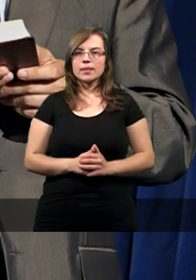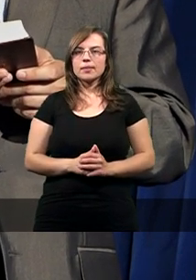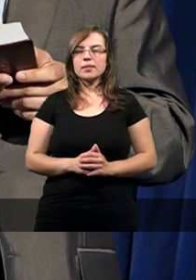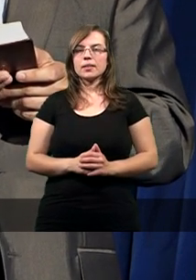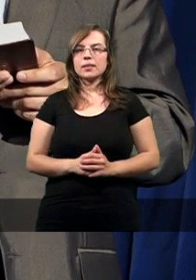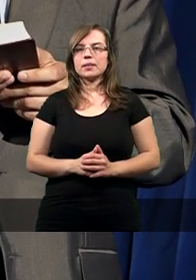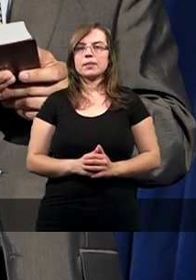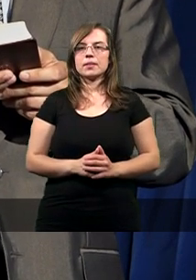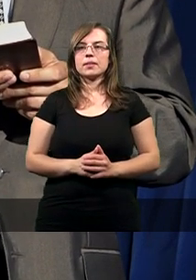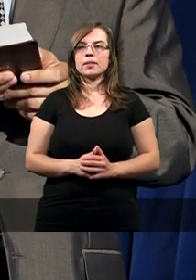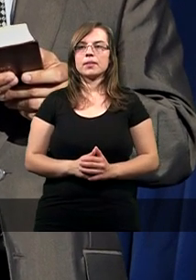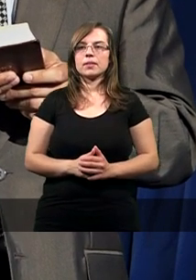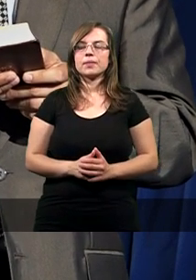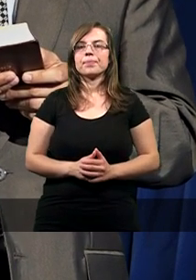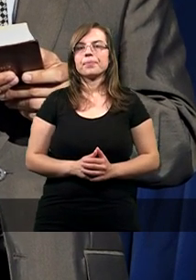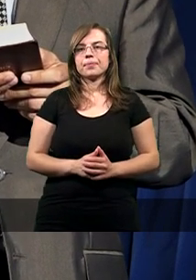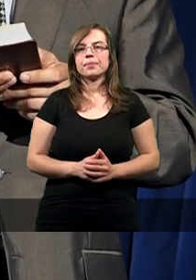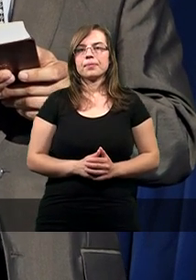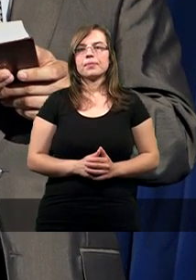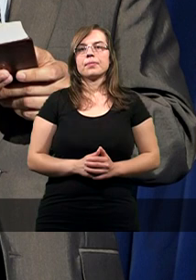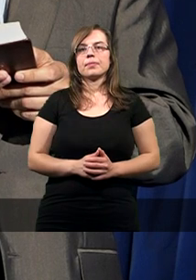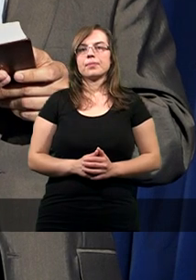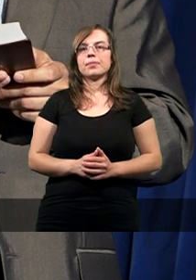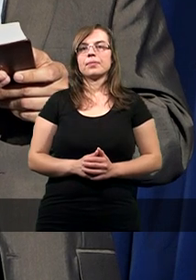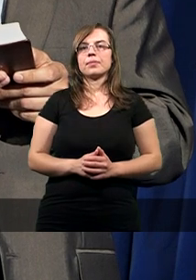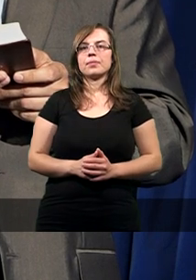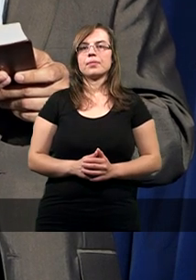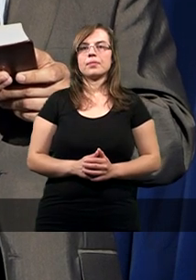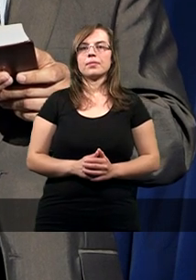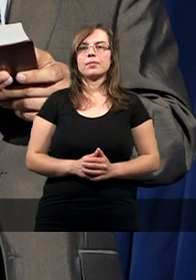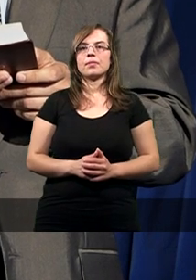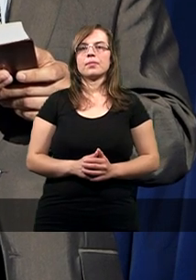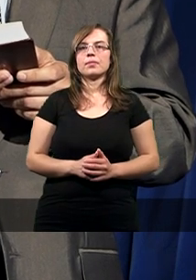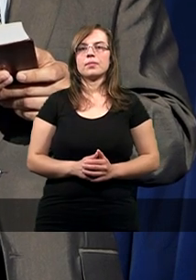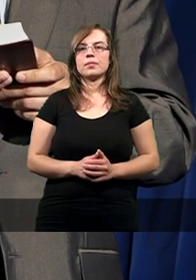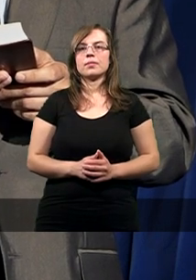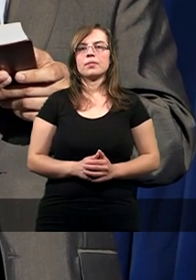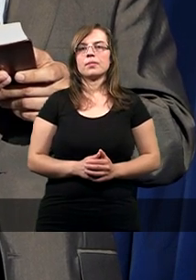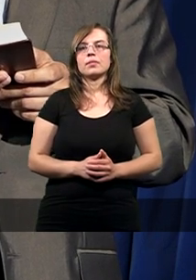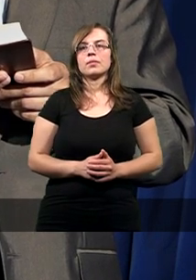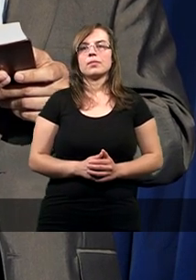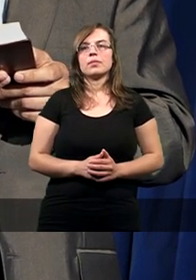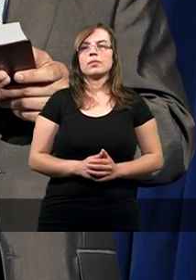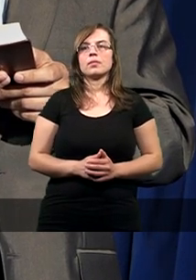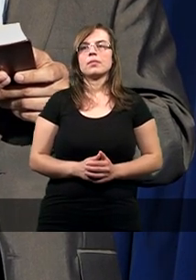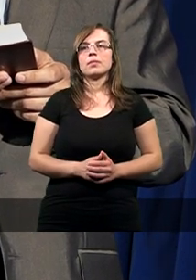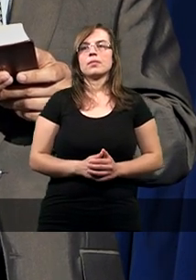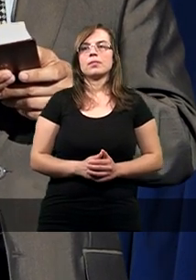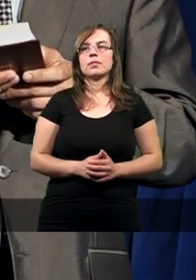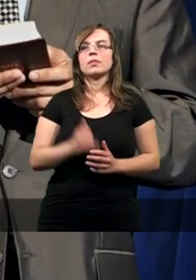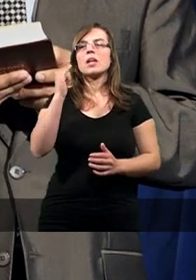Iscariot, Simon's son, which was had betrayed him, why was not the ointment sold for 3,000 pence and given to the